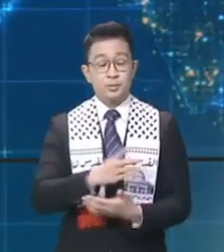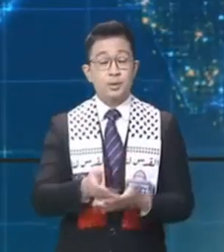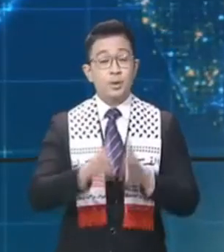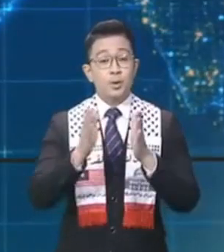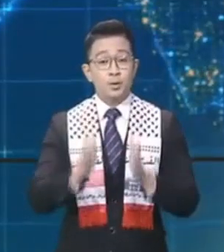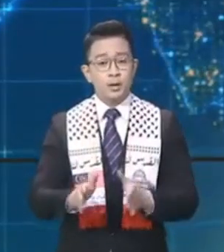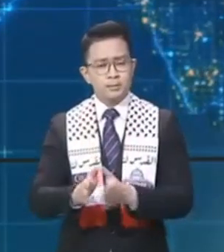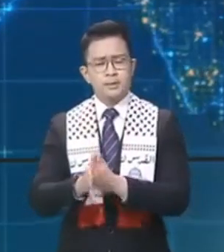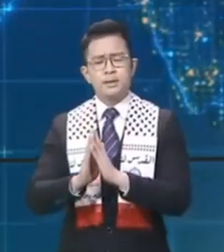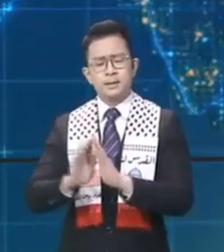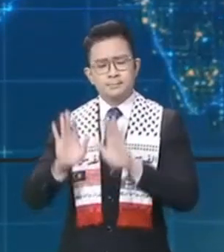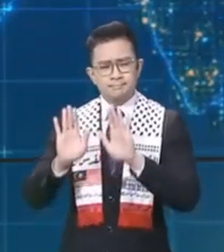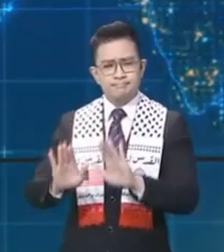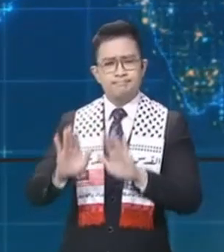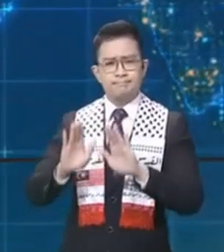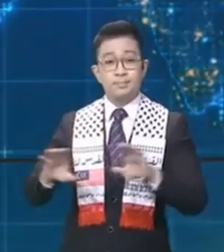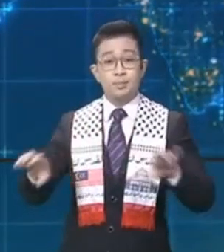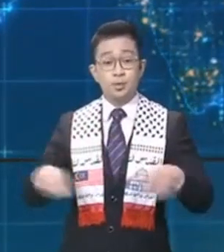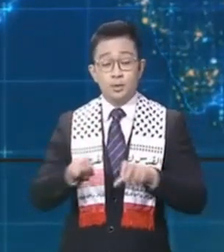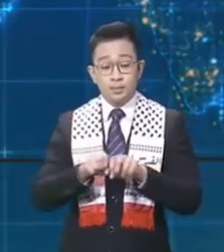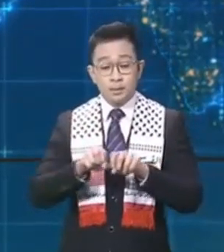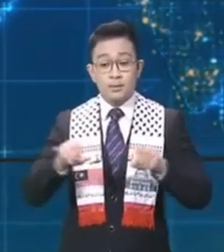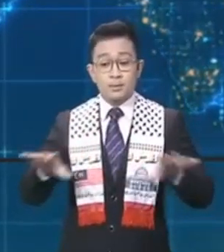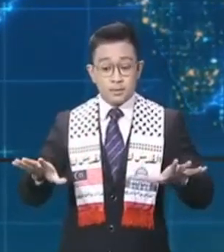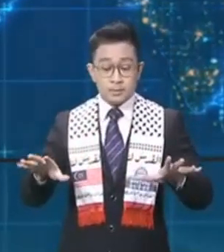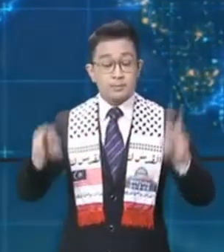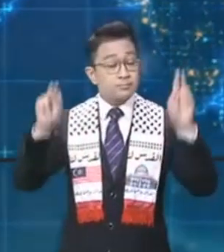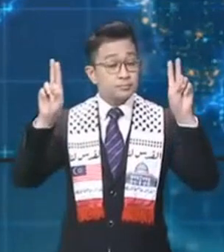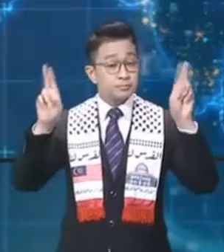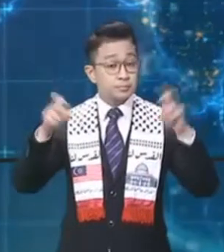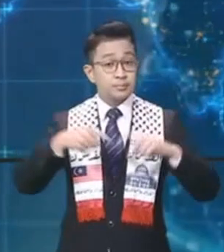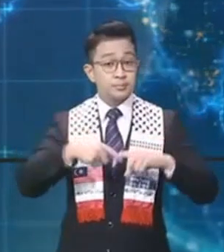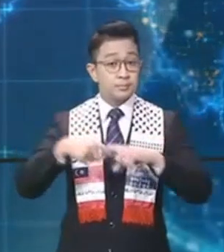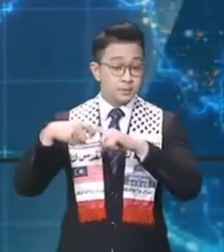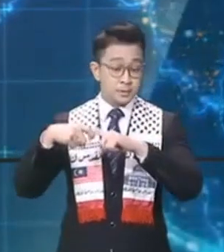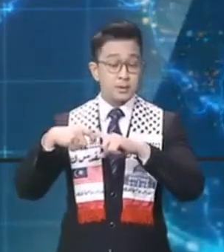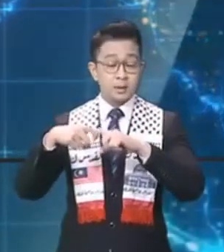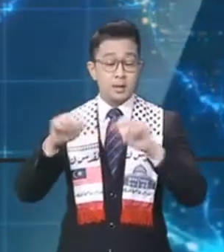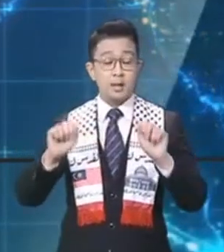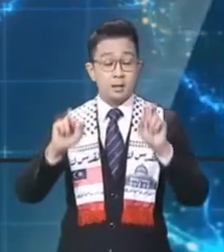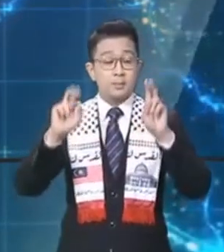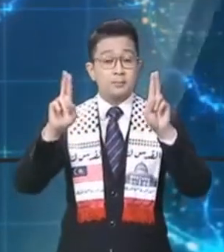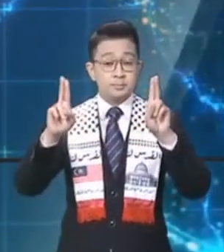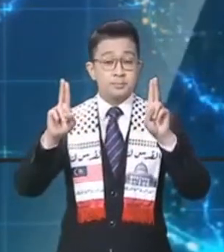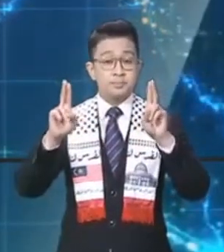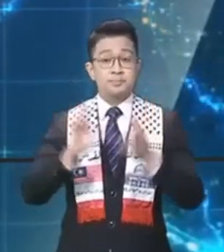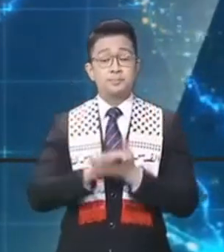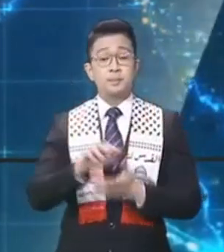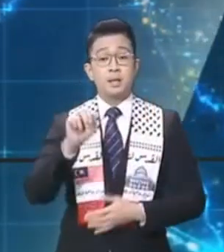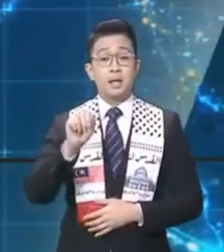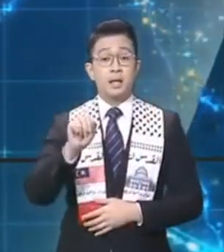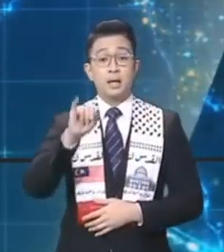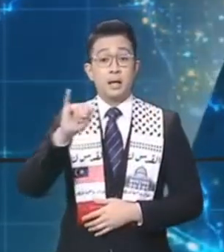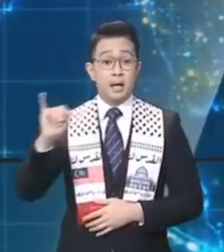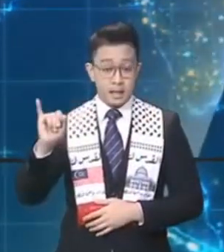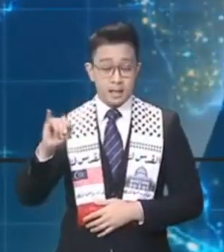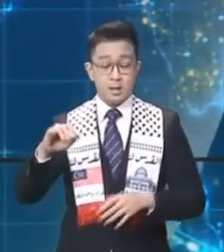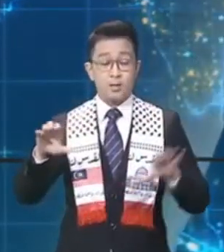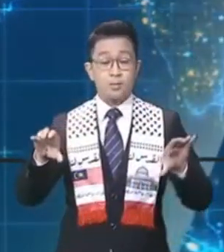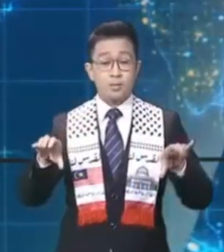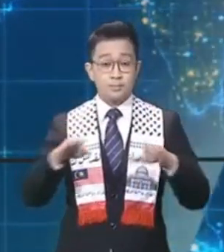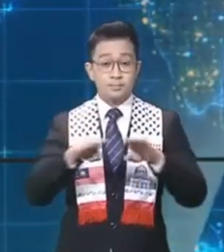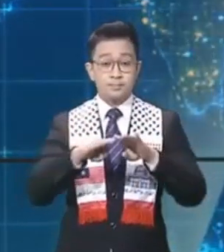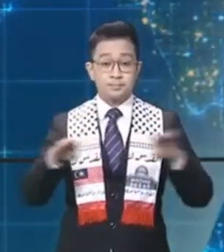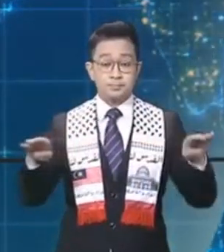semua pihak diminta berhati-hati dalam penyebaran kandungan palsu membabitkan kandungan yang dibuat menerusi teknologi kecerdasan buatan